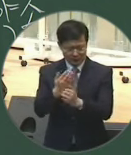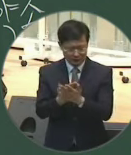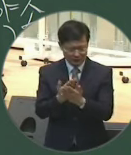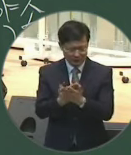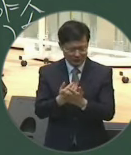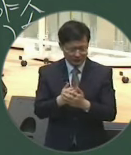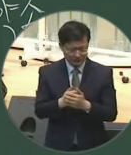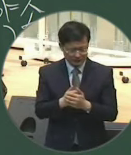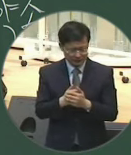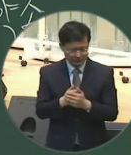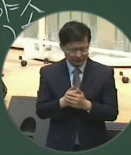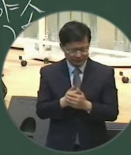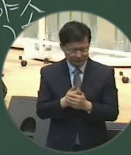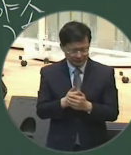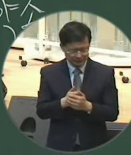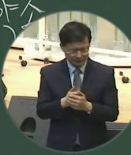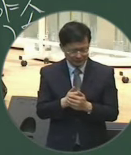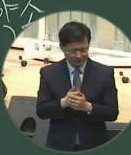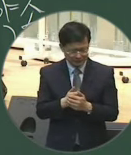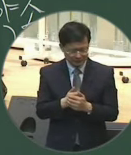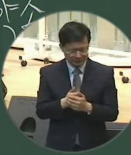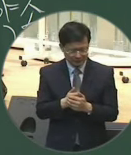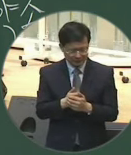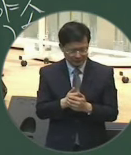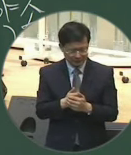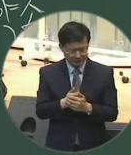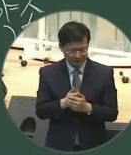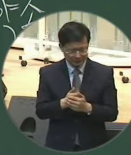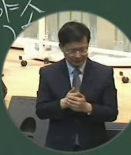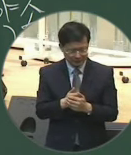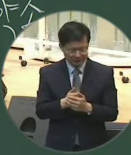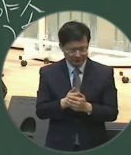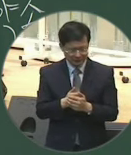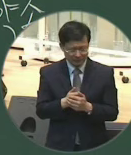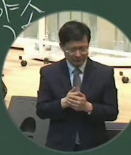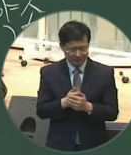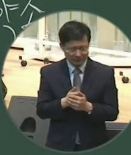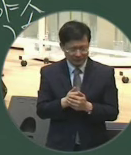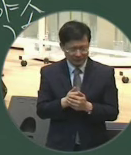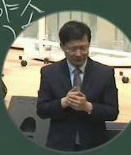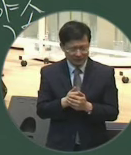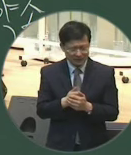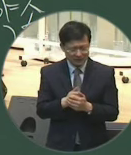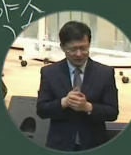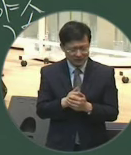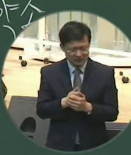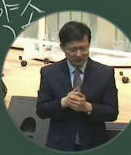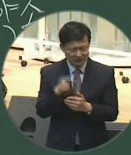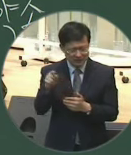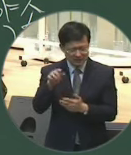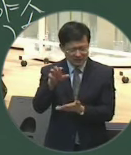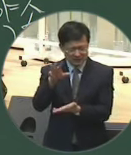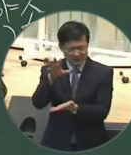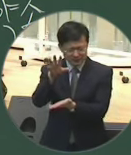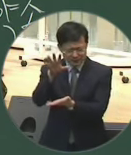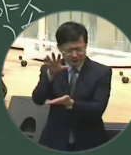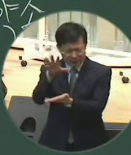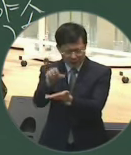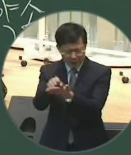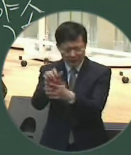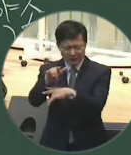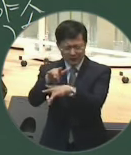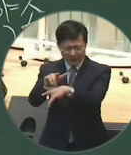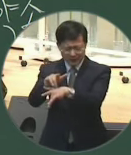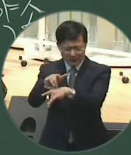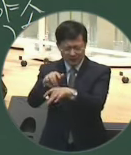evil thoughts of all the people working in South Korea and North Korea and all over the world. 그들을 장악하고 있는 사단의